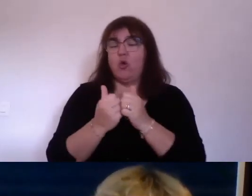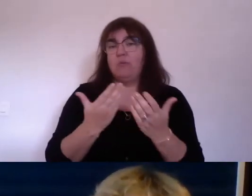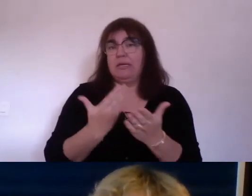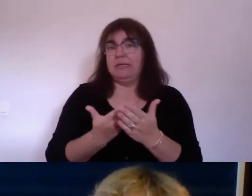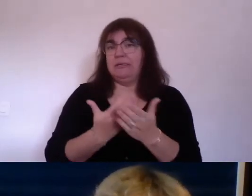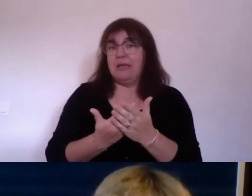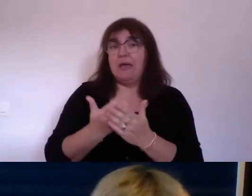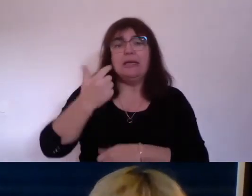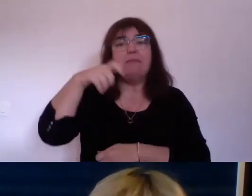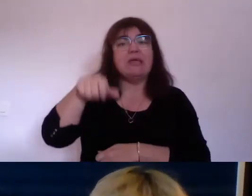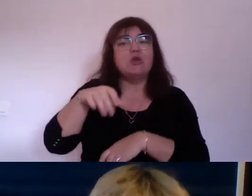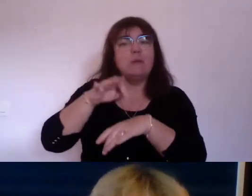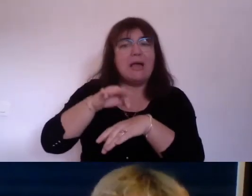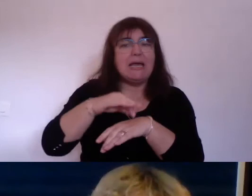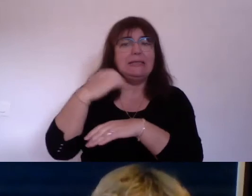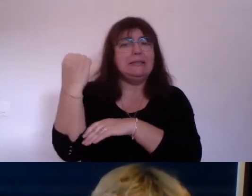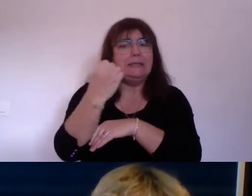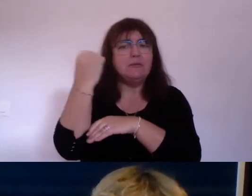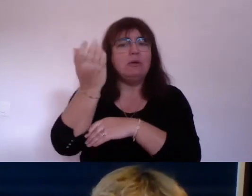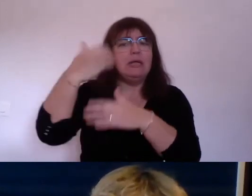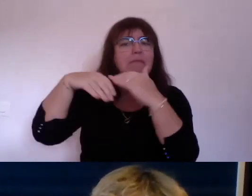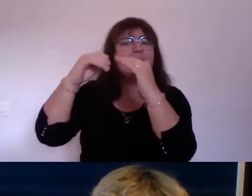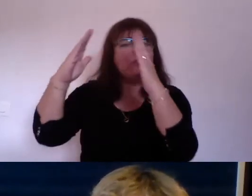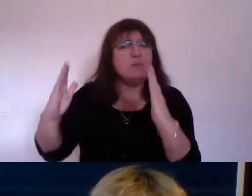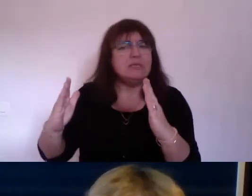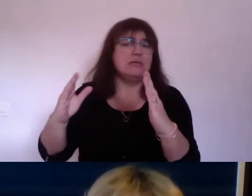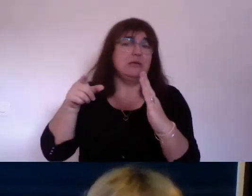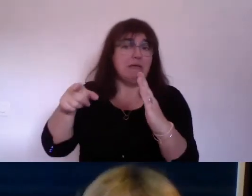malades, isolées à domicile, vont pouvoir en profiter. Et